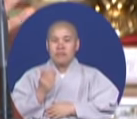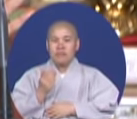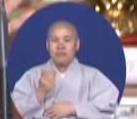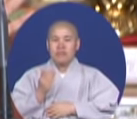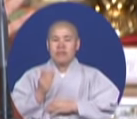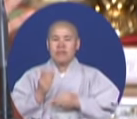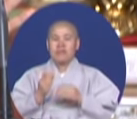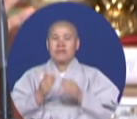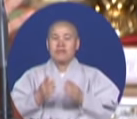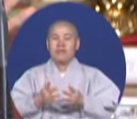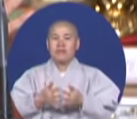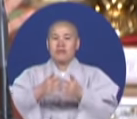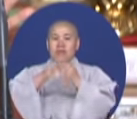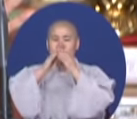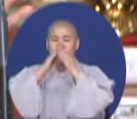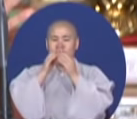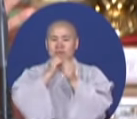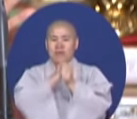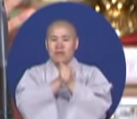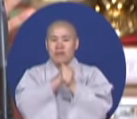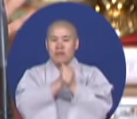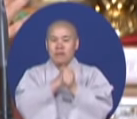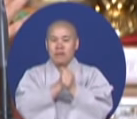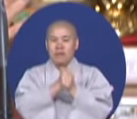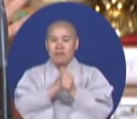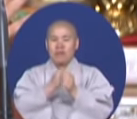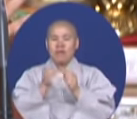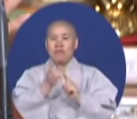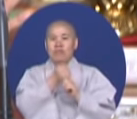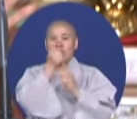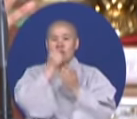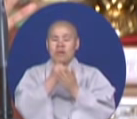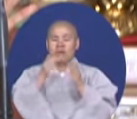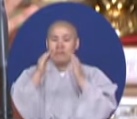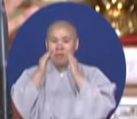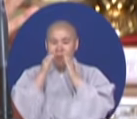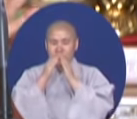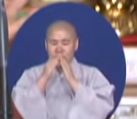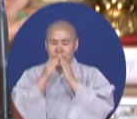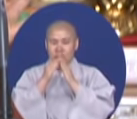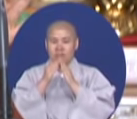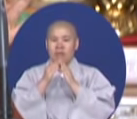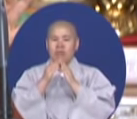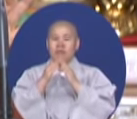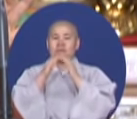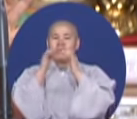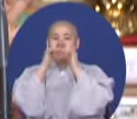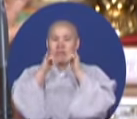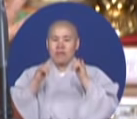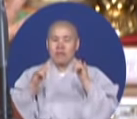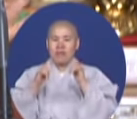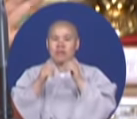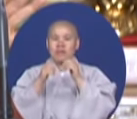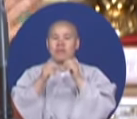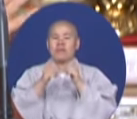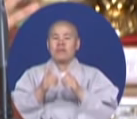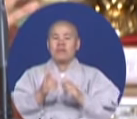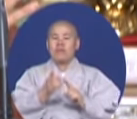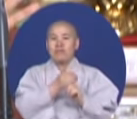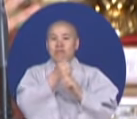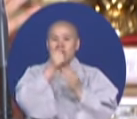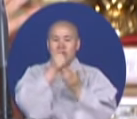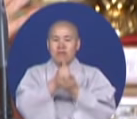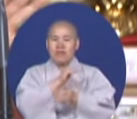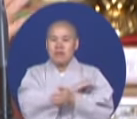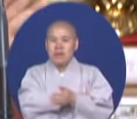이 건축을 해서 이 불전이라고 그러는데, 그걸 부처님 불자, 궁전이라는 전자,